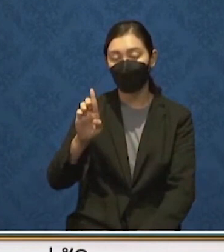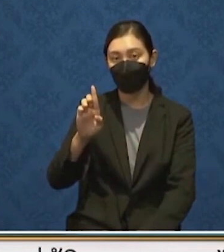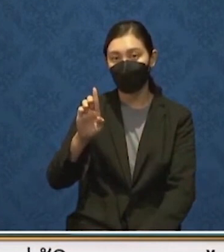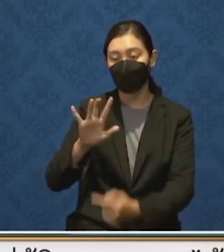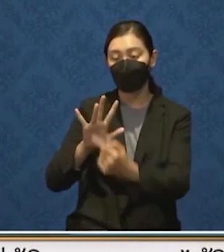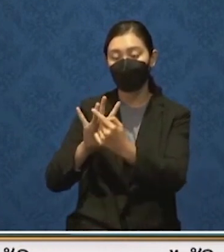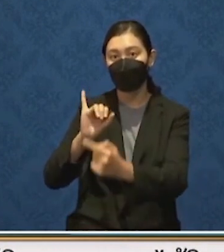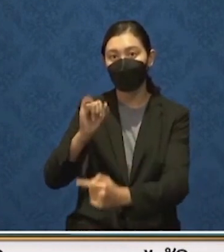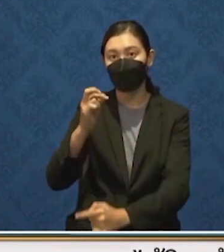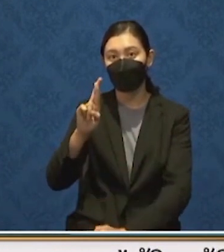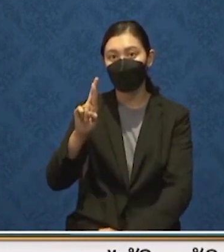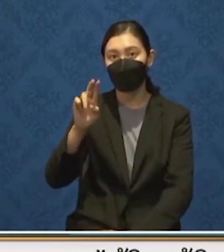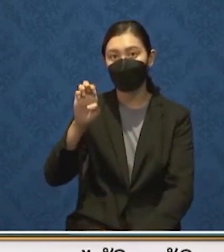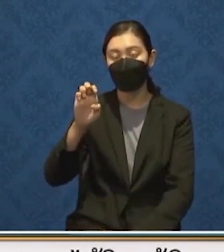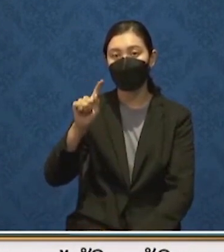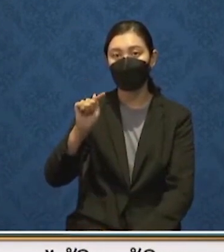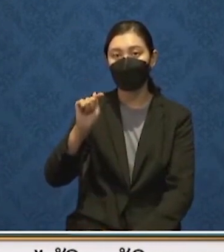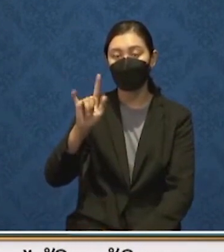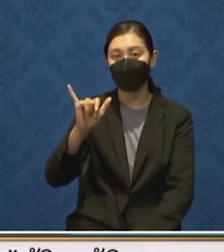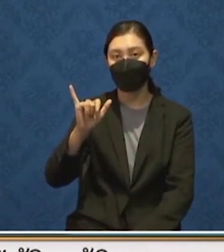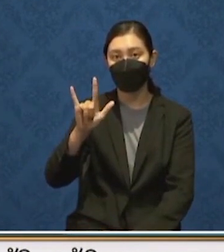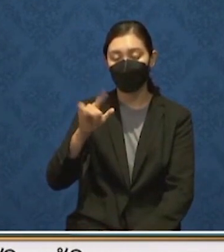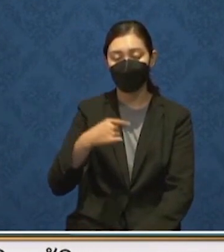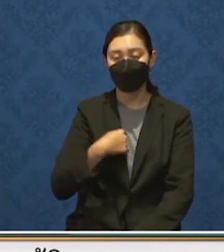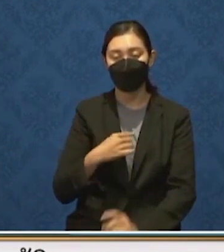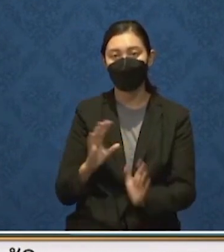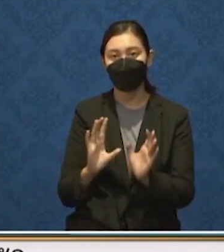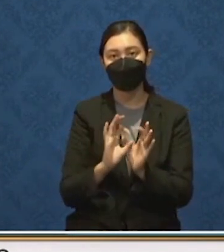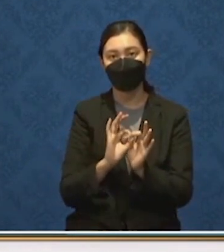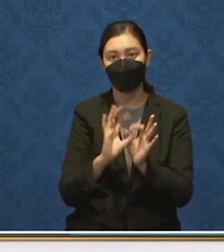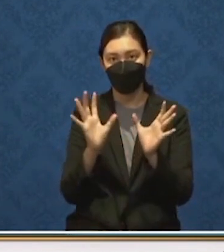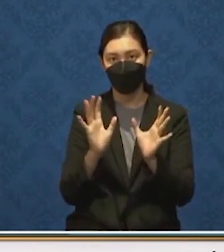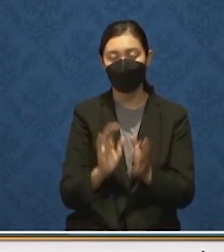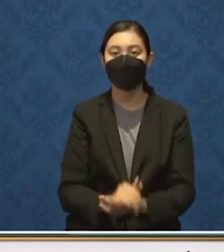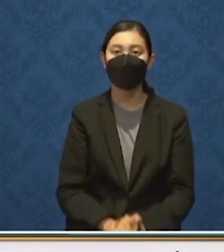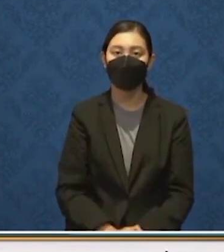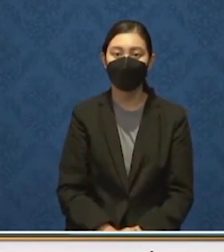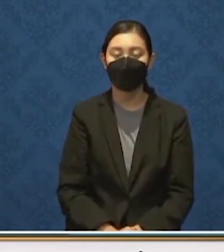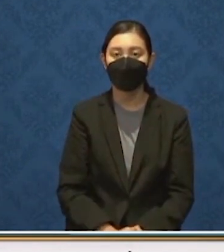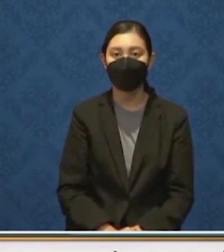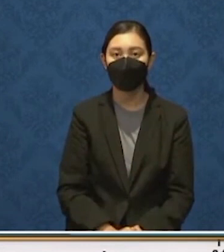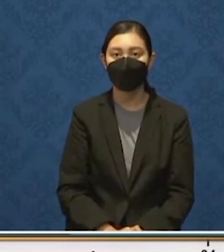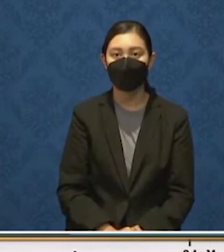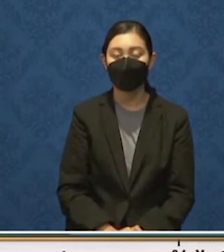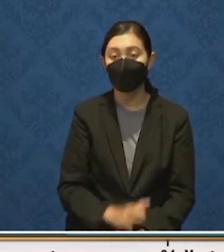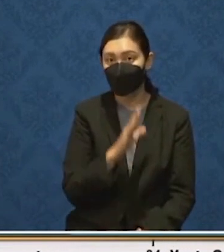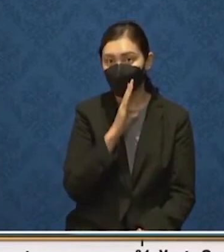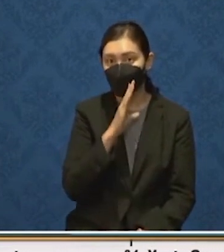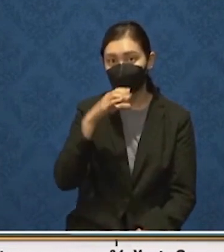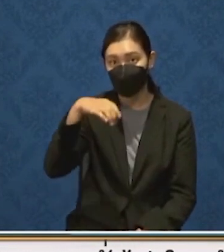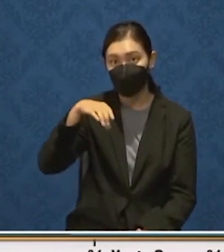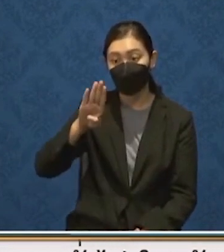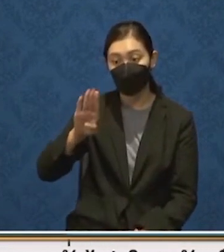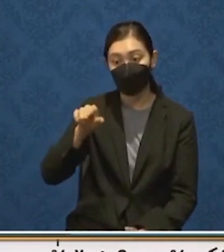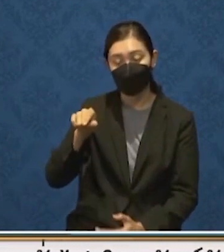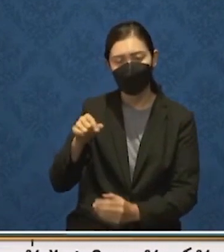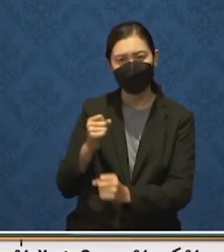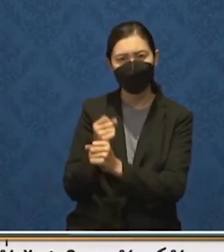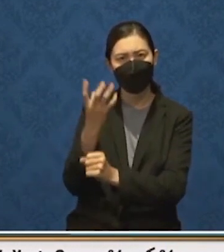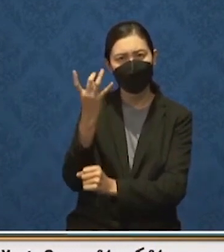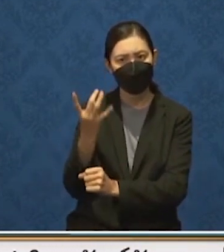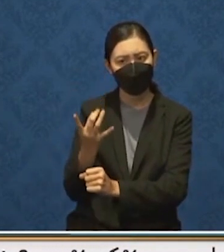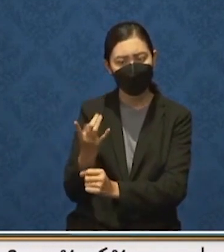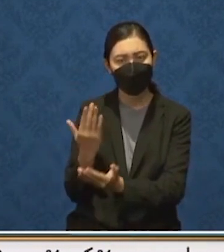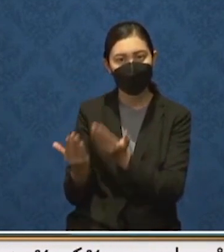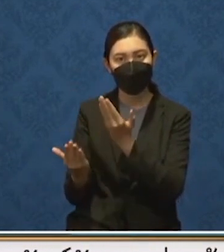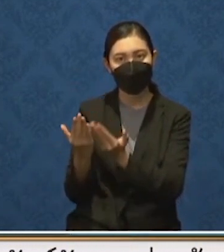หรอว่าห้ผสยกดปริเจลนไปทำเรียธรกิหรอเรนธุรกรมอะไรก็เป็เรื่องของเขาซึ่